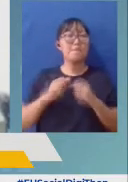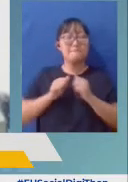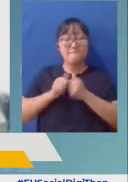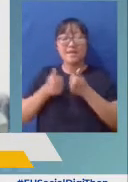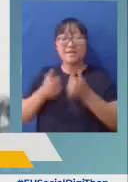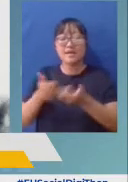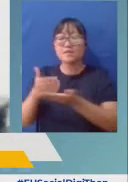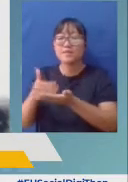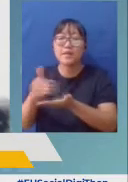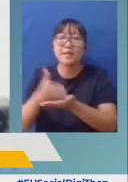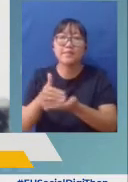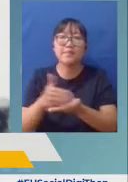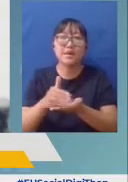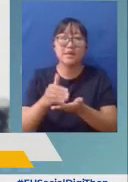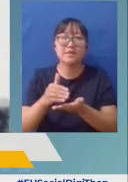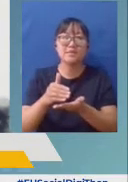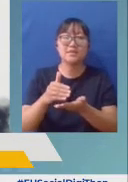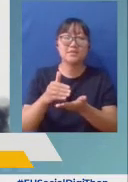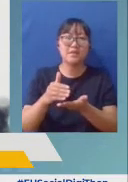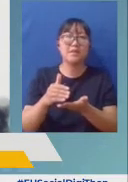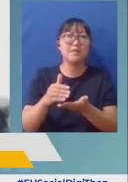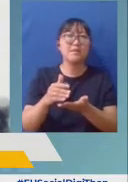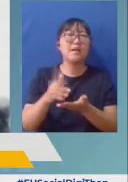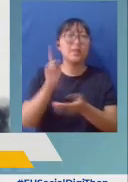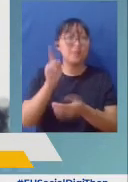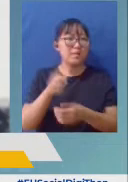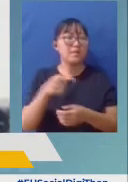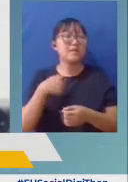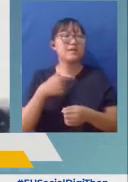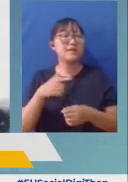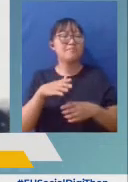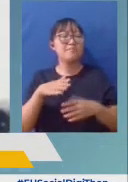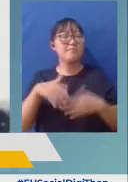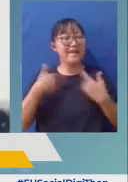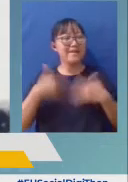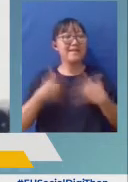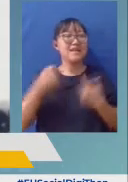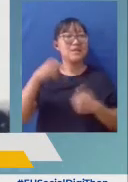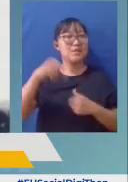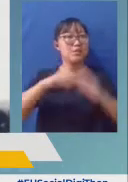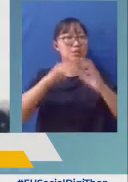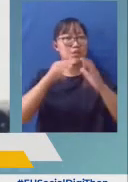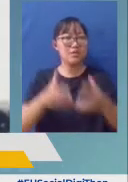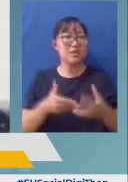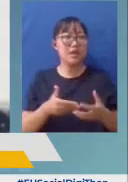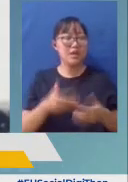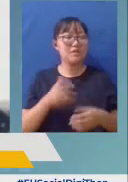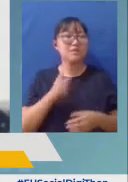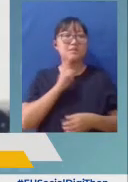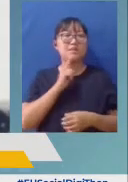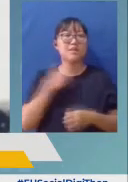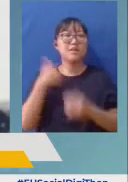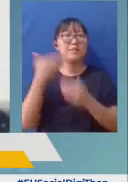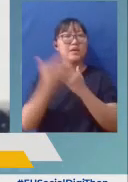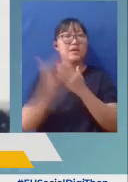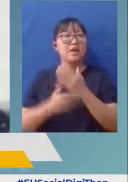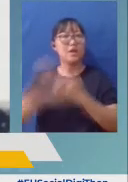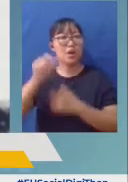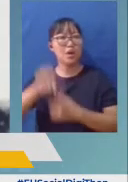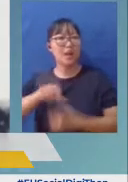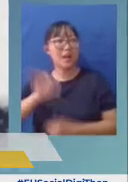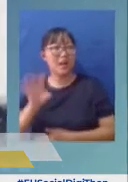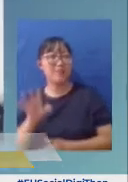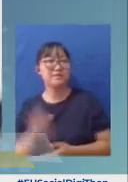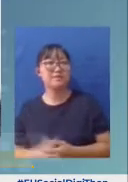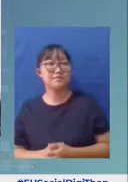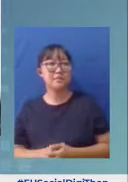juga bahagia di dunia ini karena menyayangi orang lain, pasti kita bahagia juga. Baik, terima kasih, Bu. Buat si malakama ya, Ibu ya,